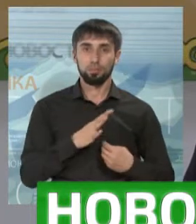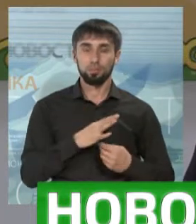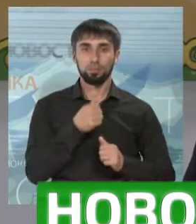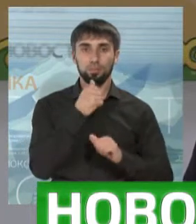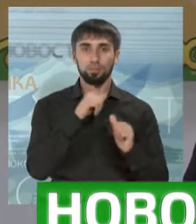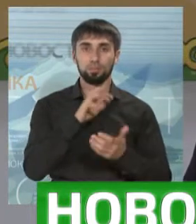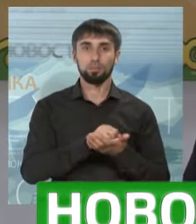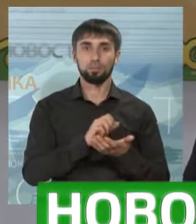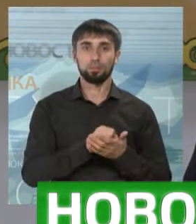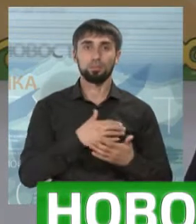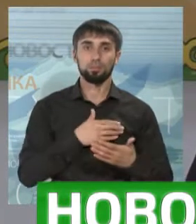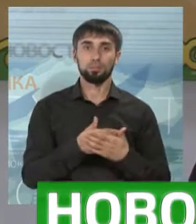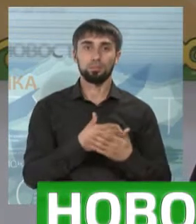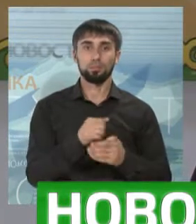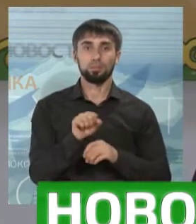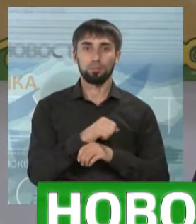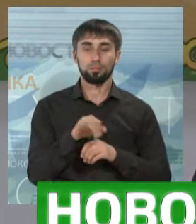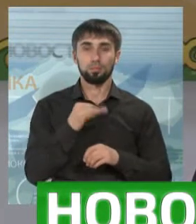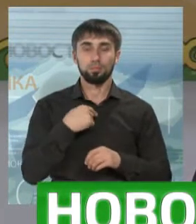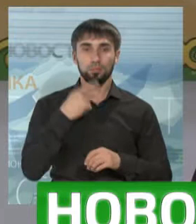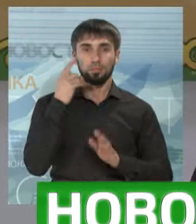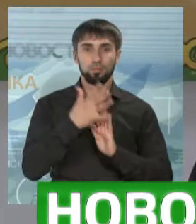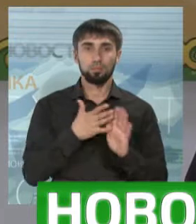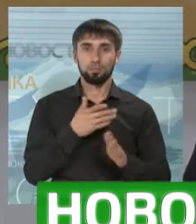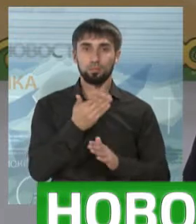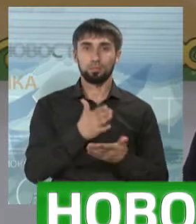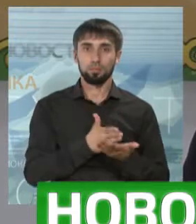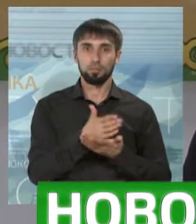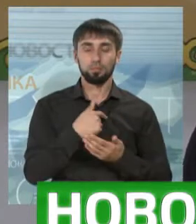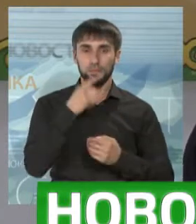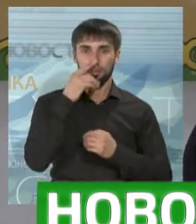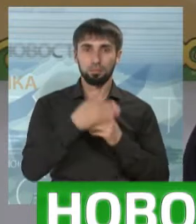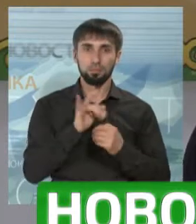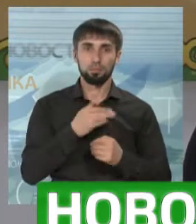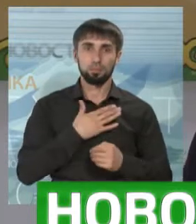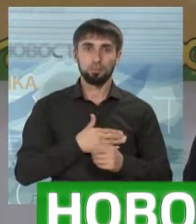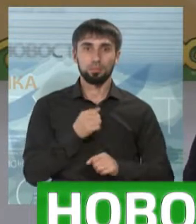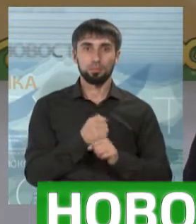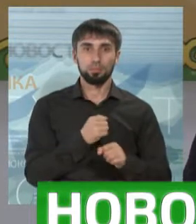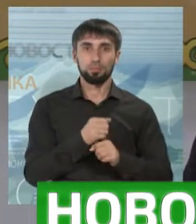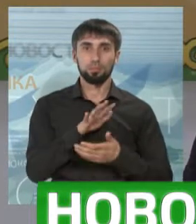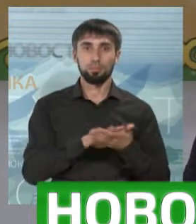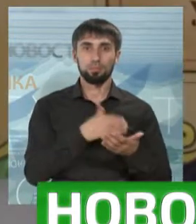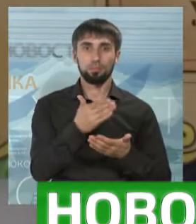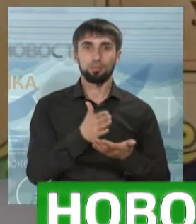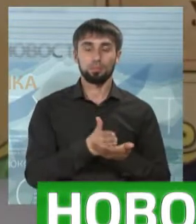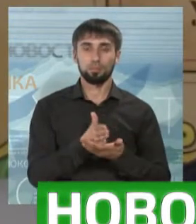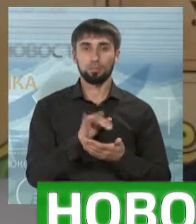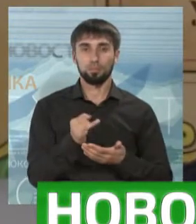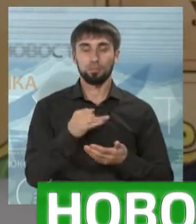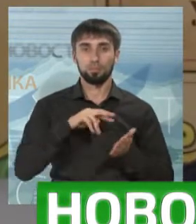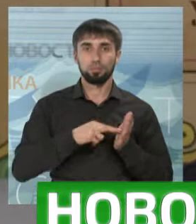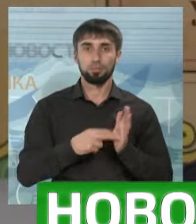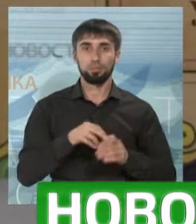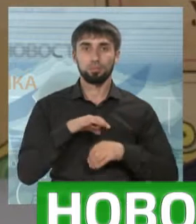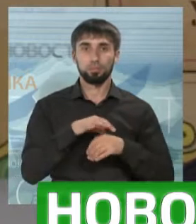занятие Волонтеров Победы. И я понял, что это направление мне близко и... Мне приятно действовать дальше по этому направлению. Мы планируем